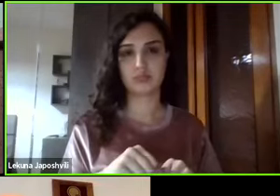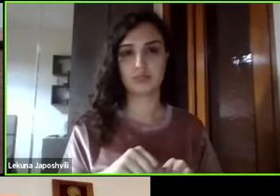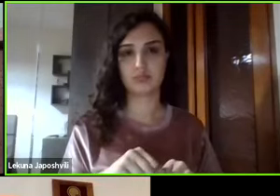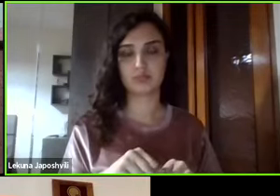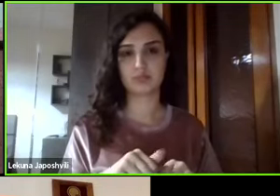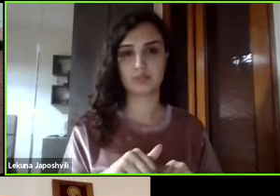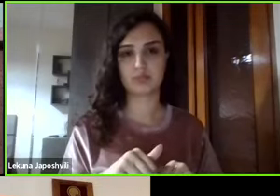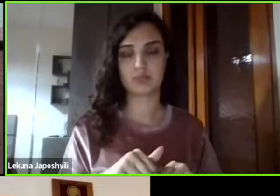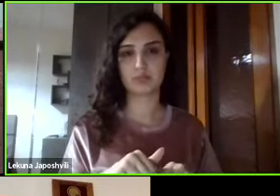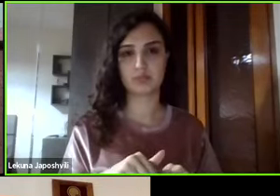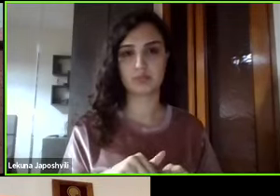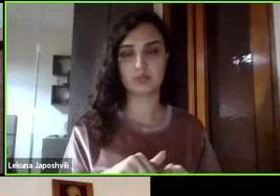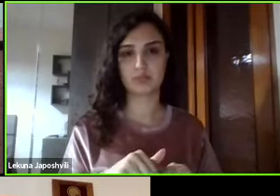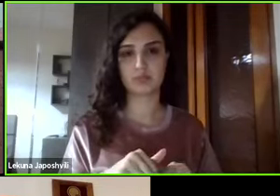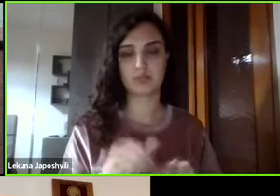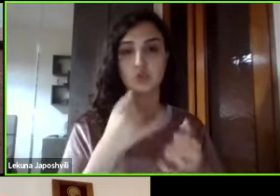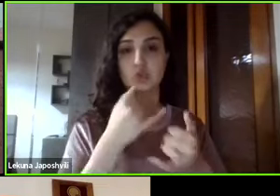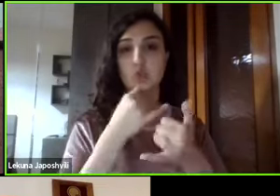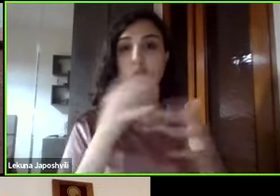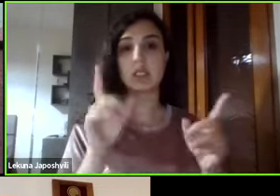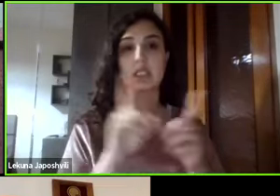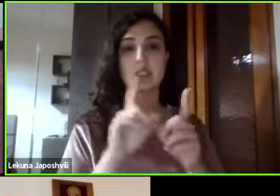შეუძლებელია ესეთ კითხვაზე პასუხისგაცემა.